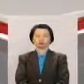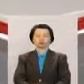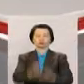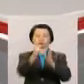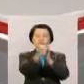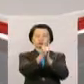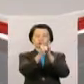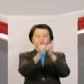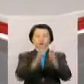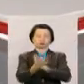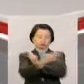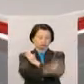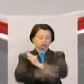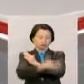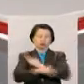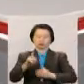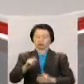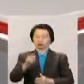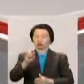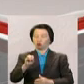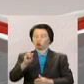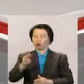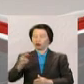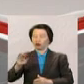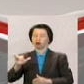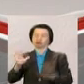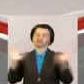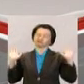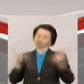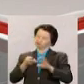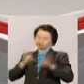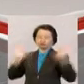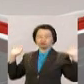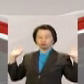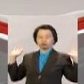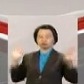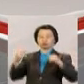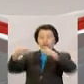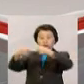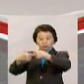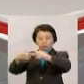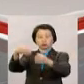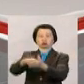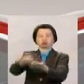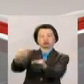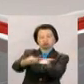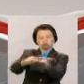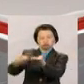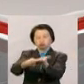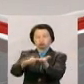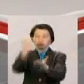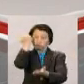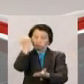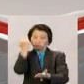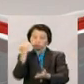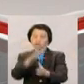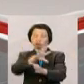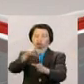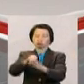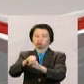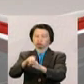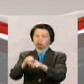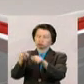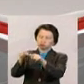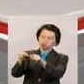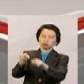Peguam Negara Tommy Thomas menarik diri daripada mengetuai pasukan pendakwaan dalam perbicaraan jenayah membabitkan bekas Perdana